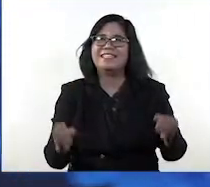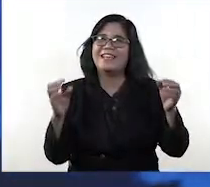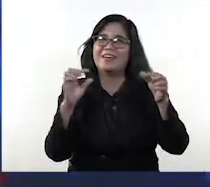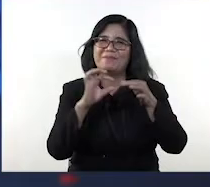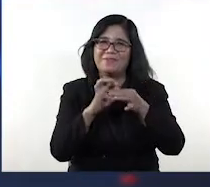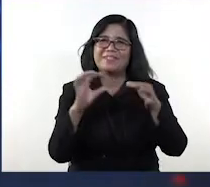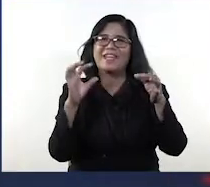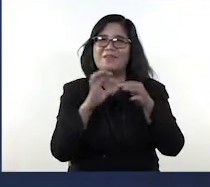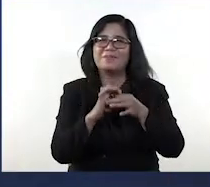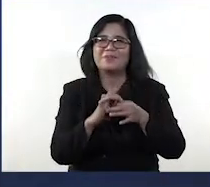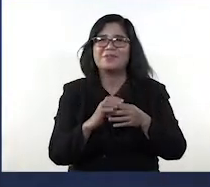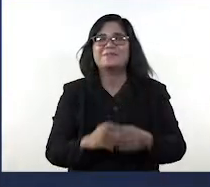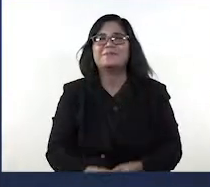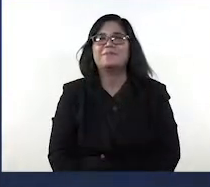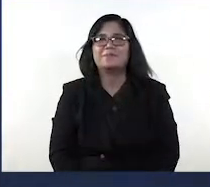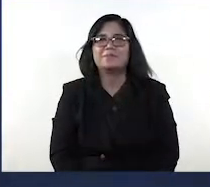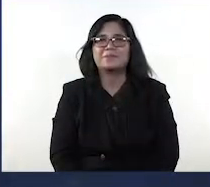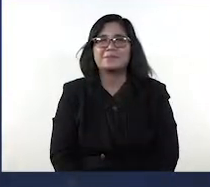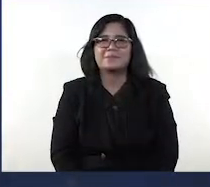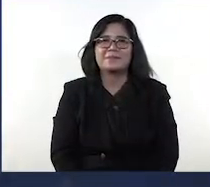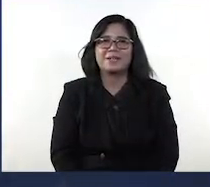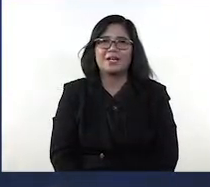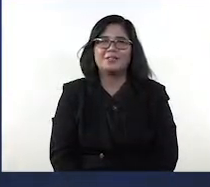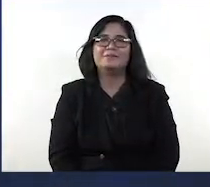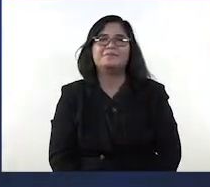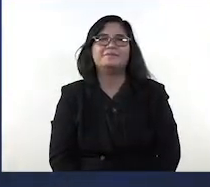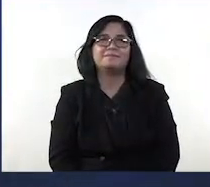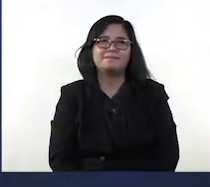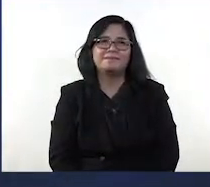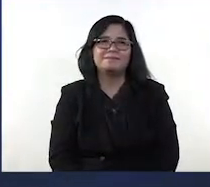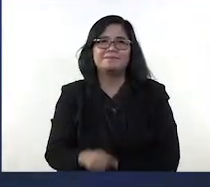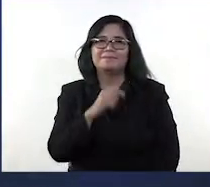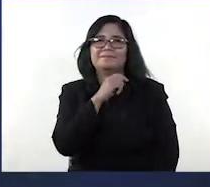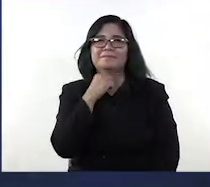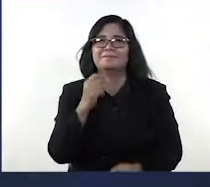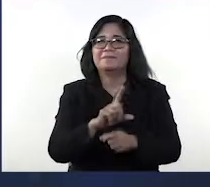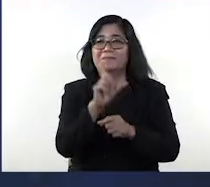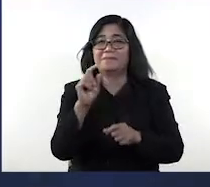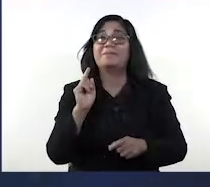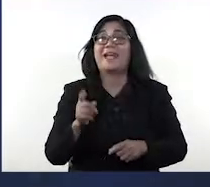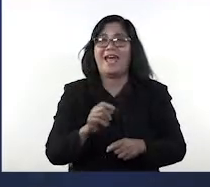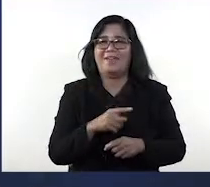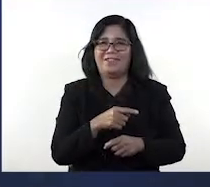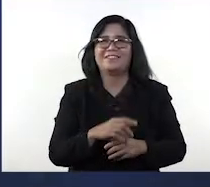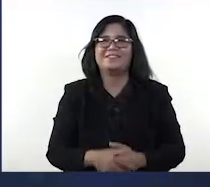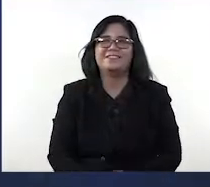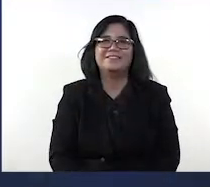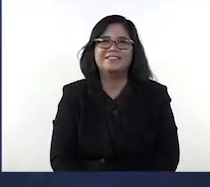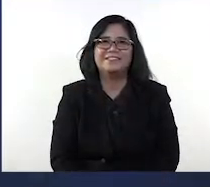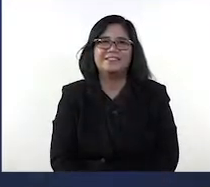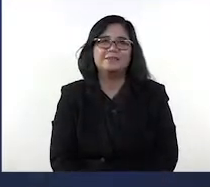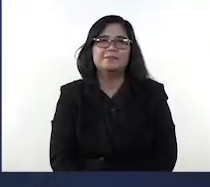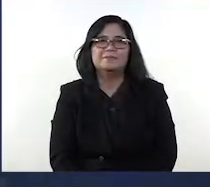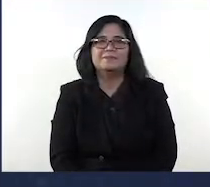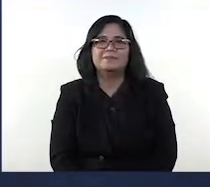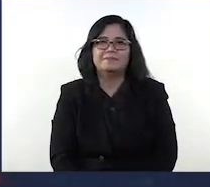Kalau ya pas enak sih kalau kita lagi dikejar-kejar apa gitu tidur lagi Eh dikejar like cuma